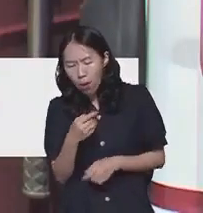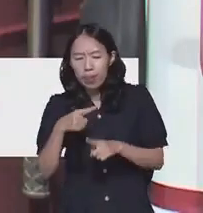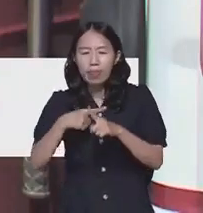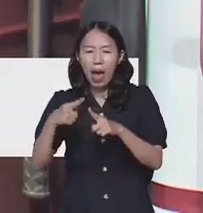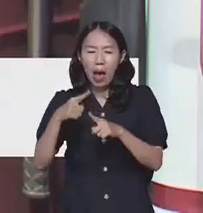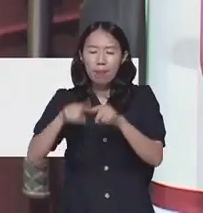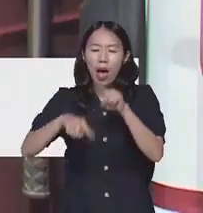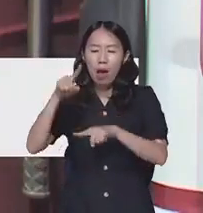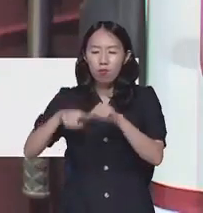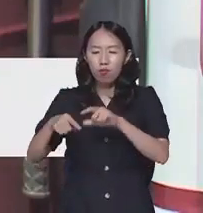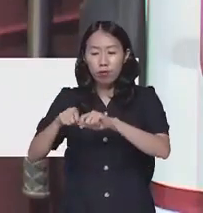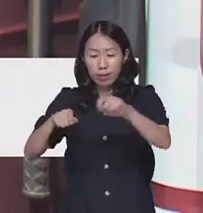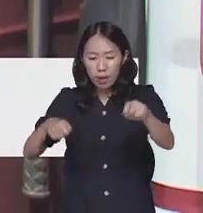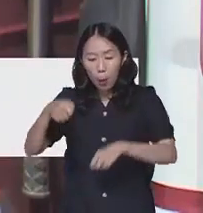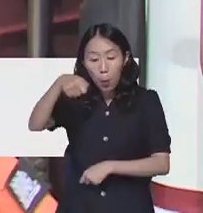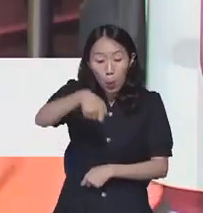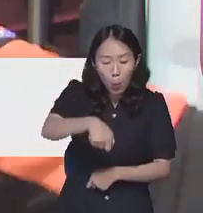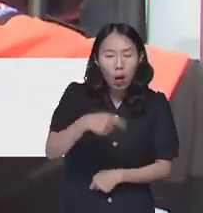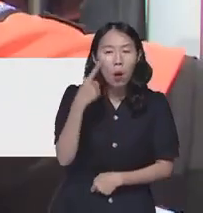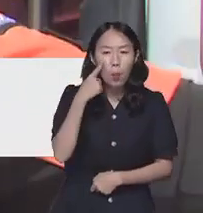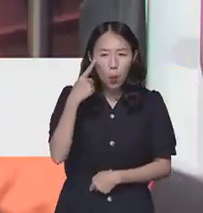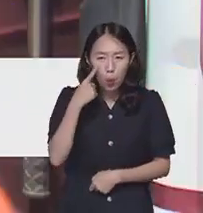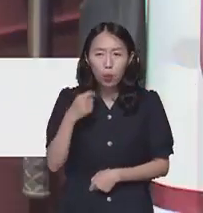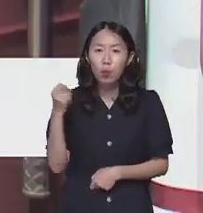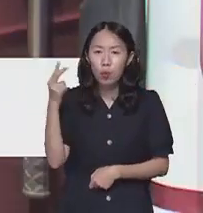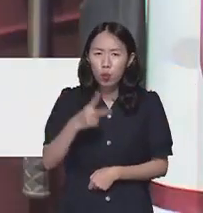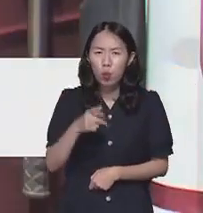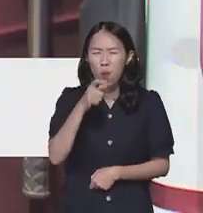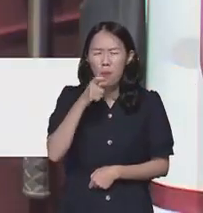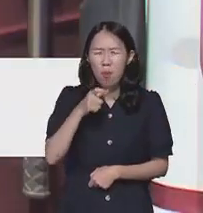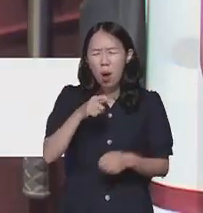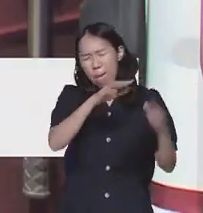재보고 역파도에 휩쓸려서 좀 깊은 곳으로